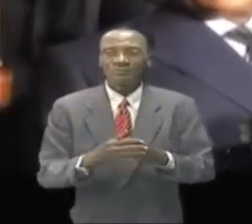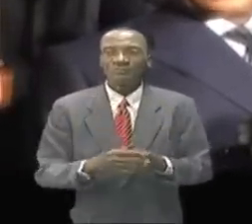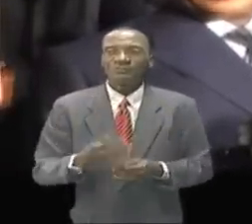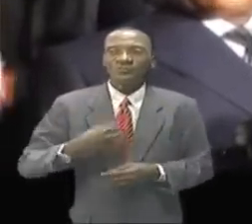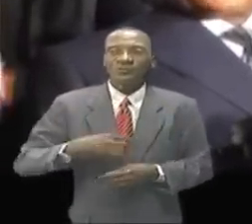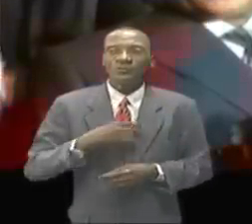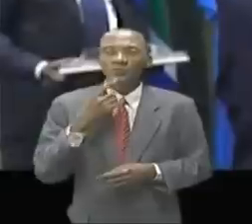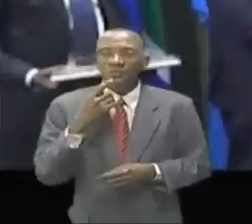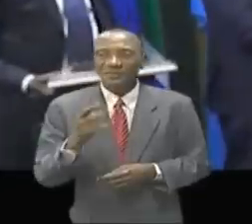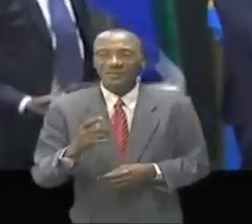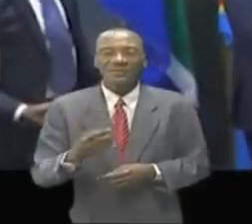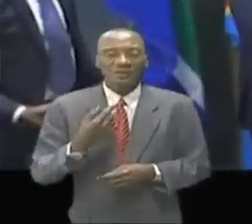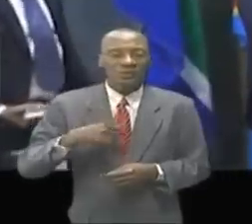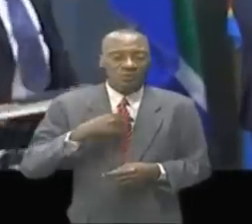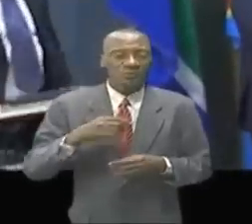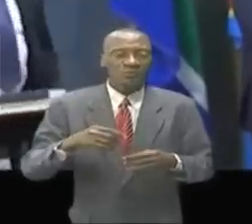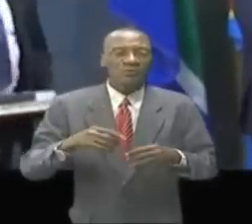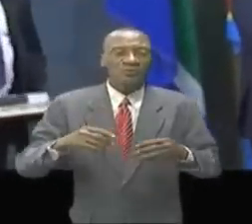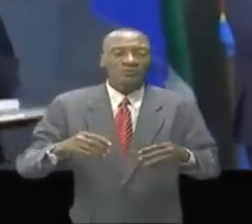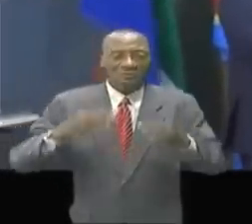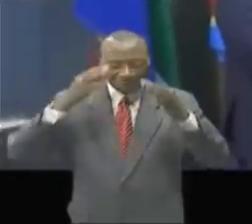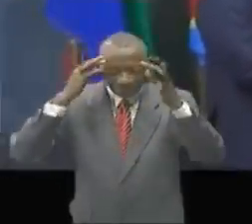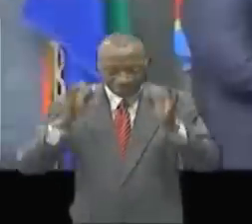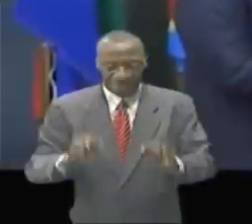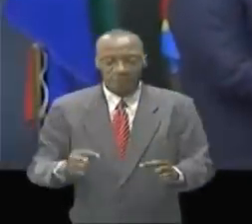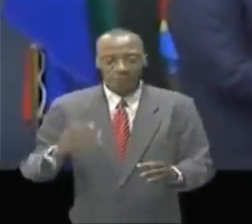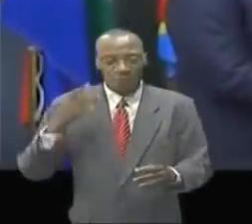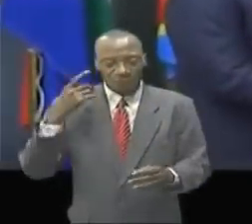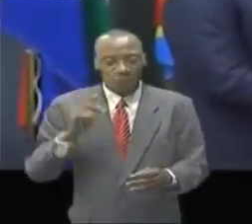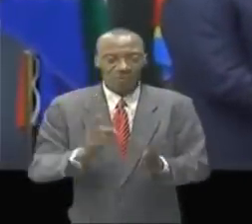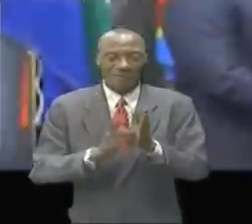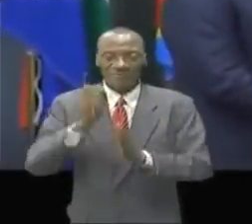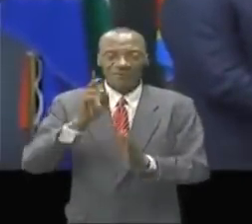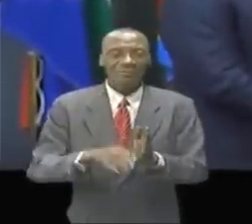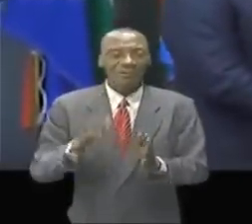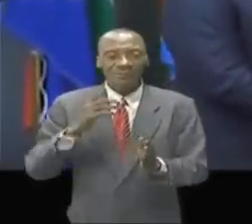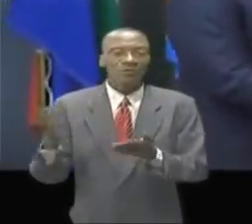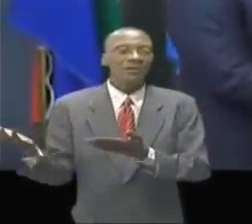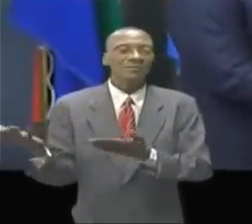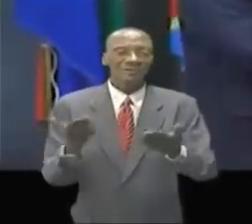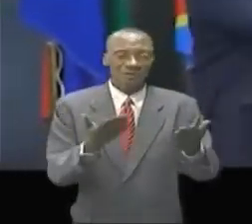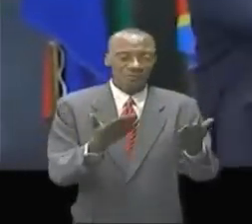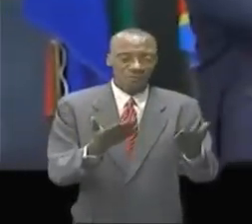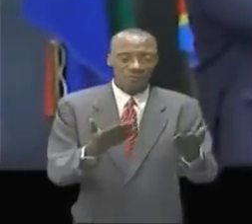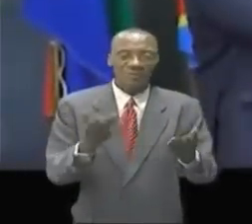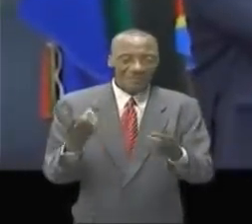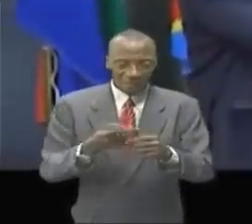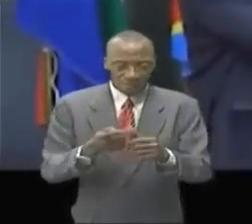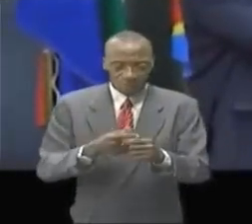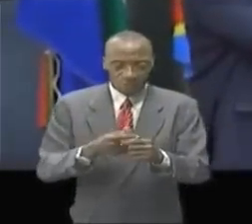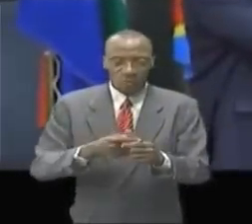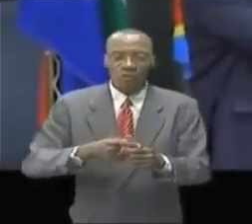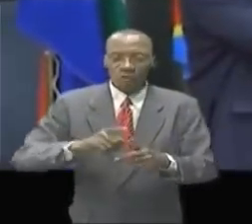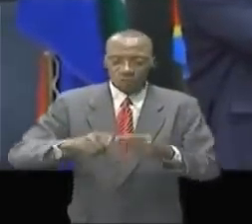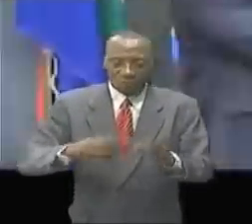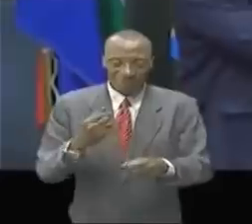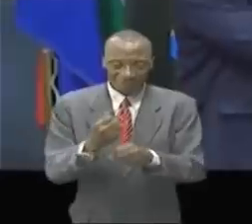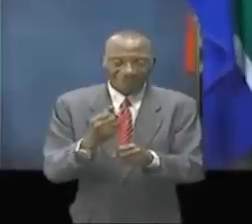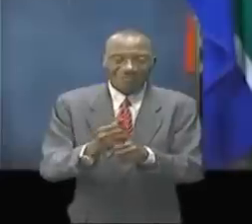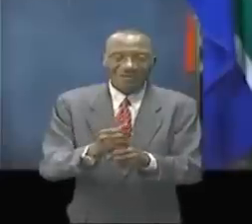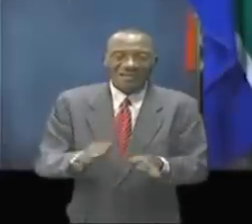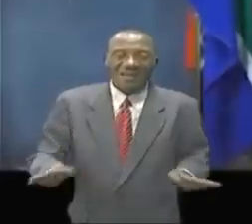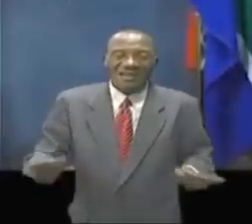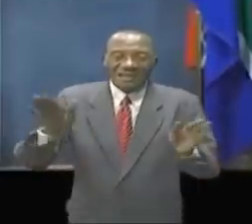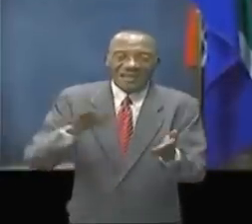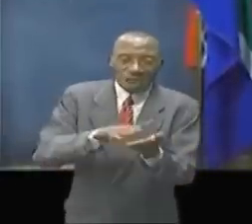nous engager dans le secteur de transport pour le développement des infrastructures, que ce soit aéroportières et aéroportières. Donc nous allons commencer avec la